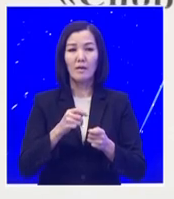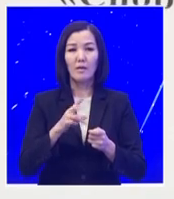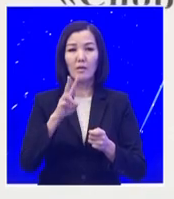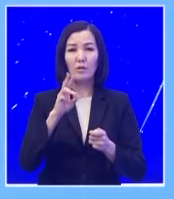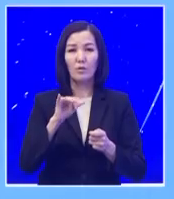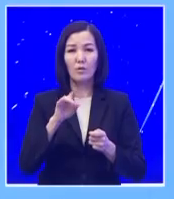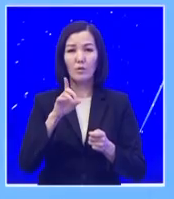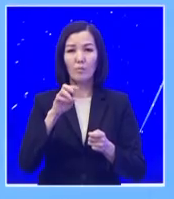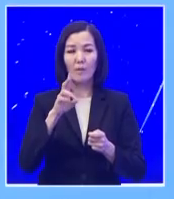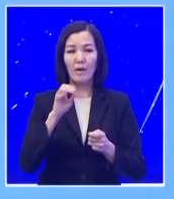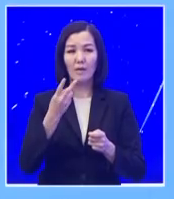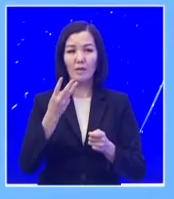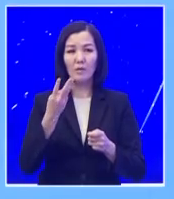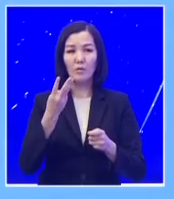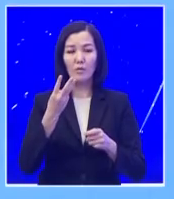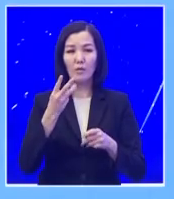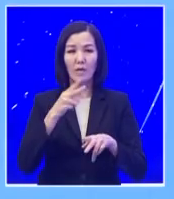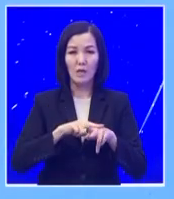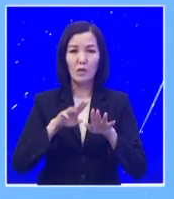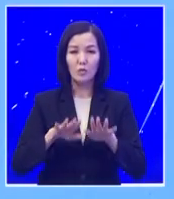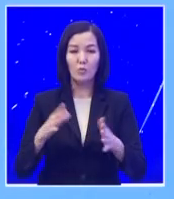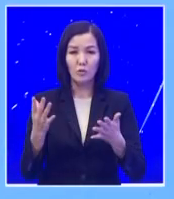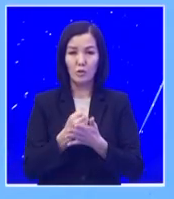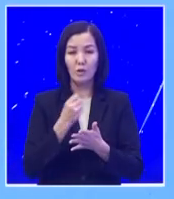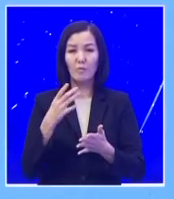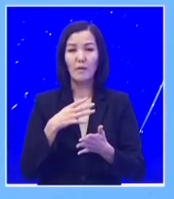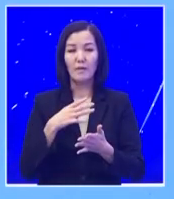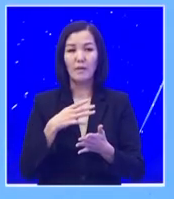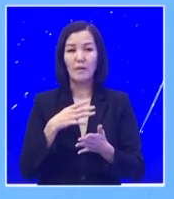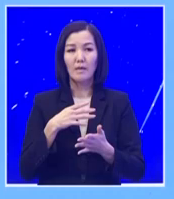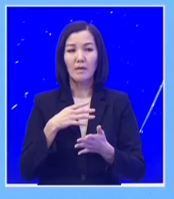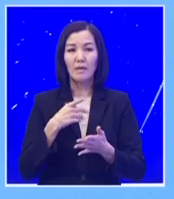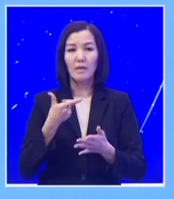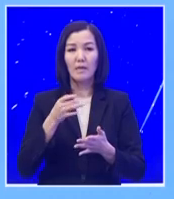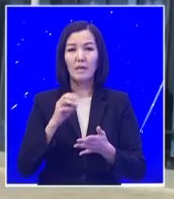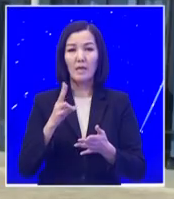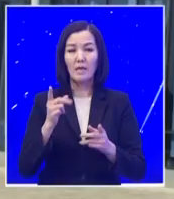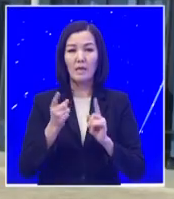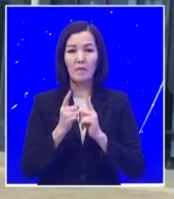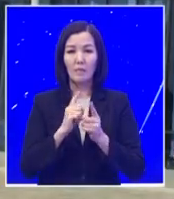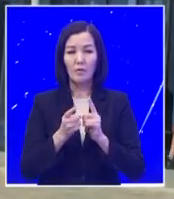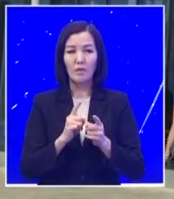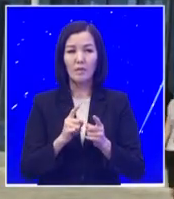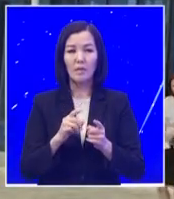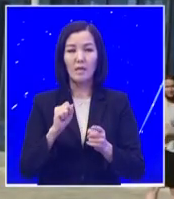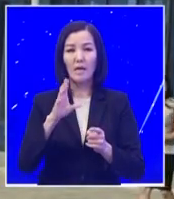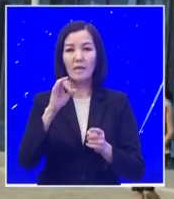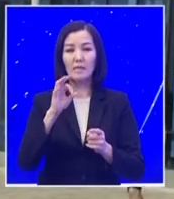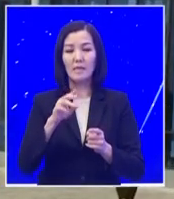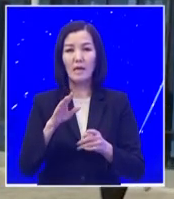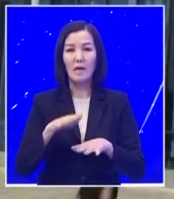Нұрбақыт күміс жүлдеге болды мына неден грек-рим күресінен. Әсия Шалабаева